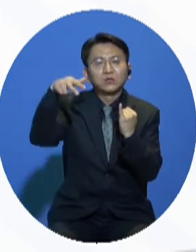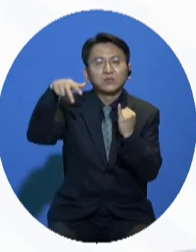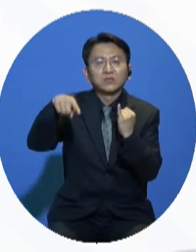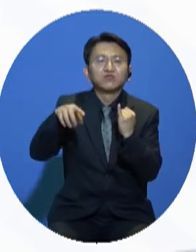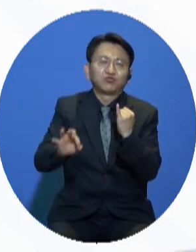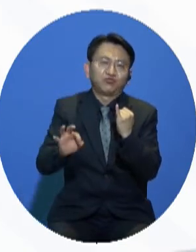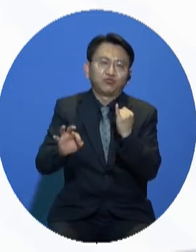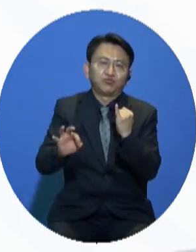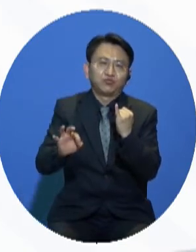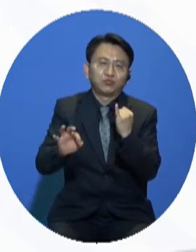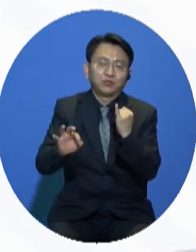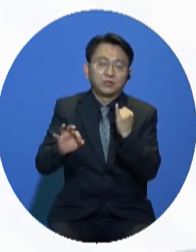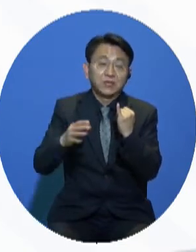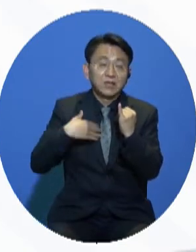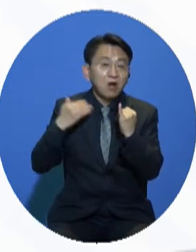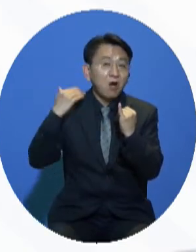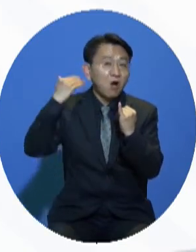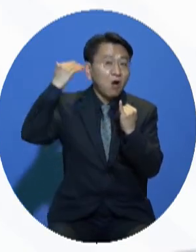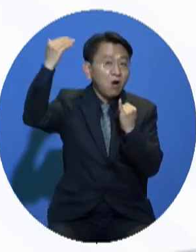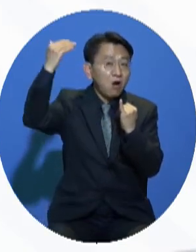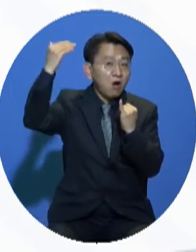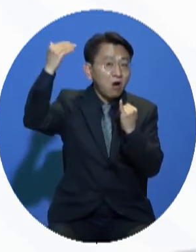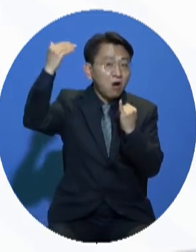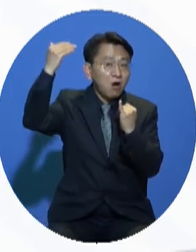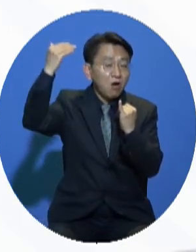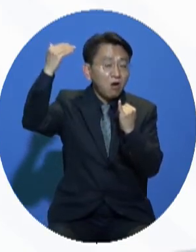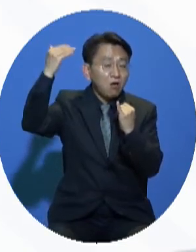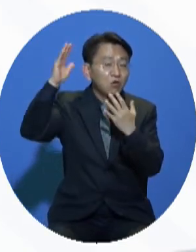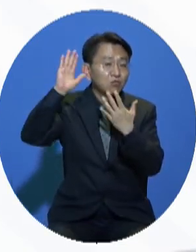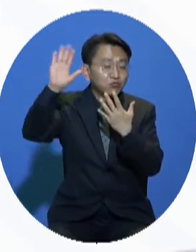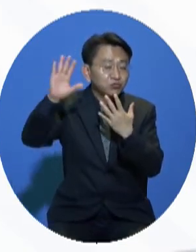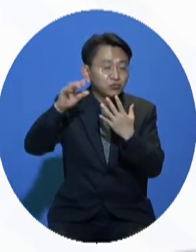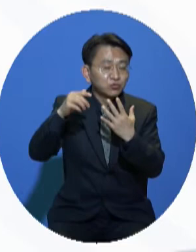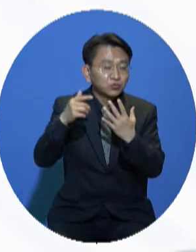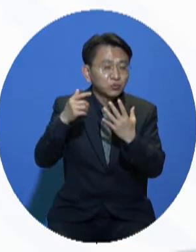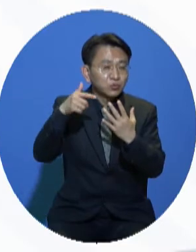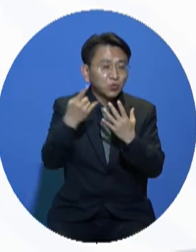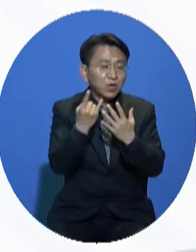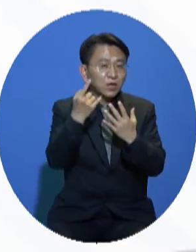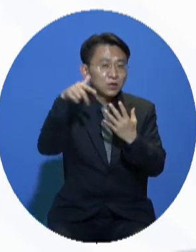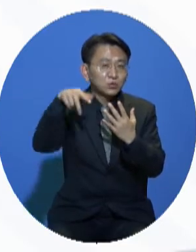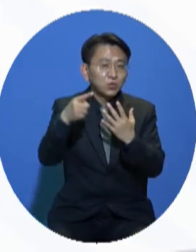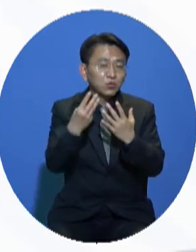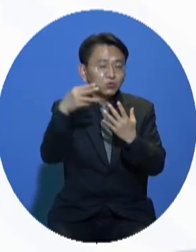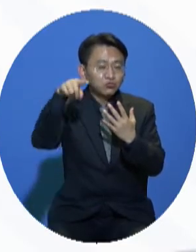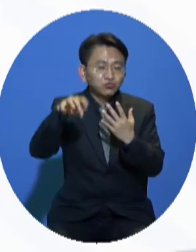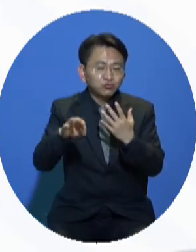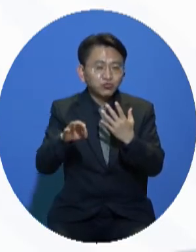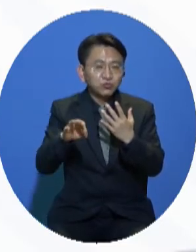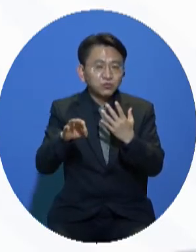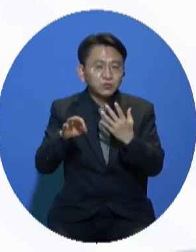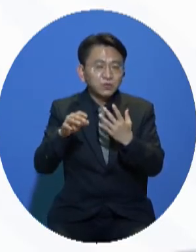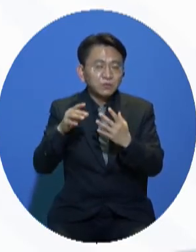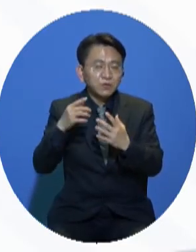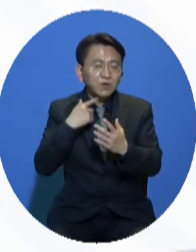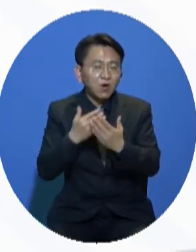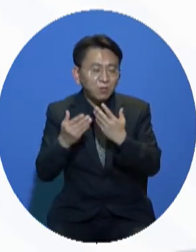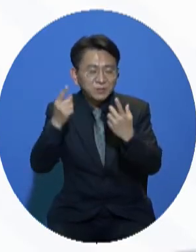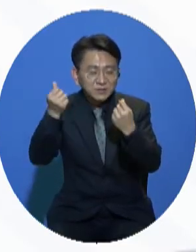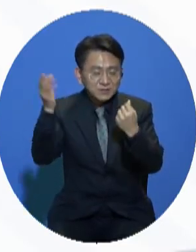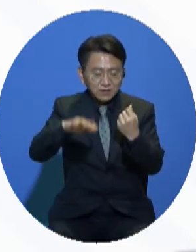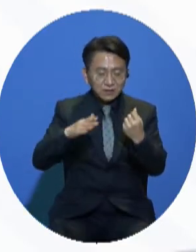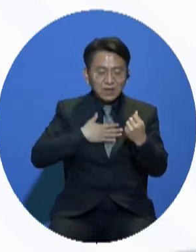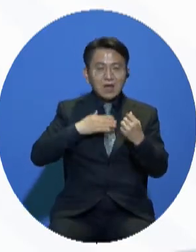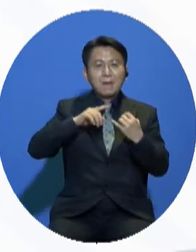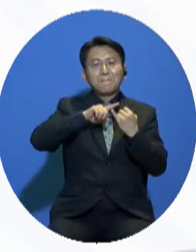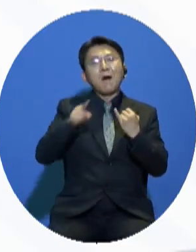그래서 성인이 돼서 뇌졸중을 겪는 것 같은 비슷한 그런 현상이긴 한데 제 엄마 뱃속에 있을 때 제가 겪었던